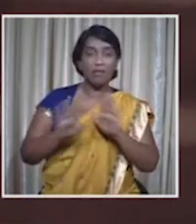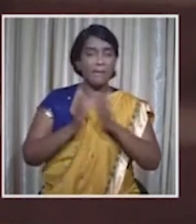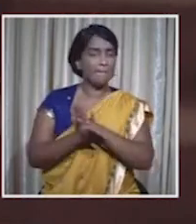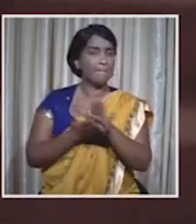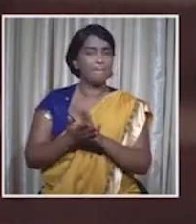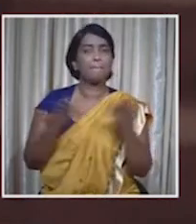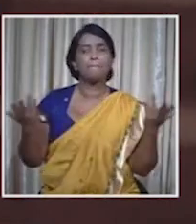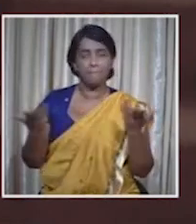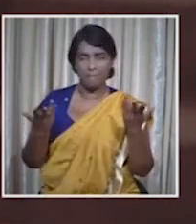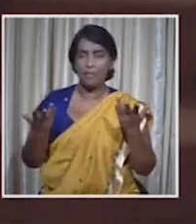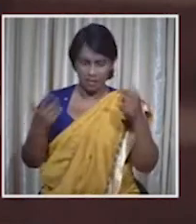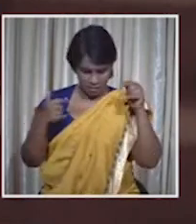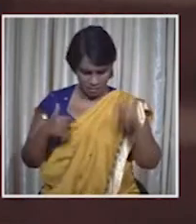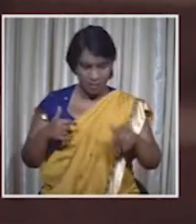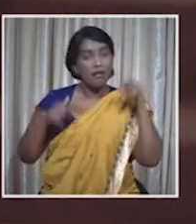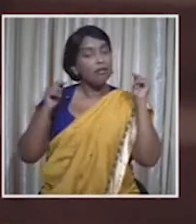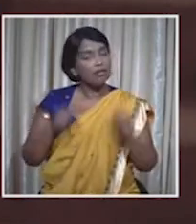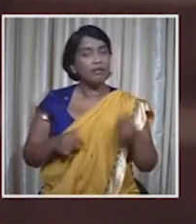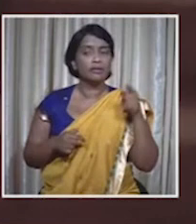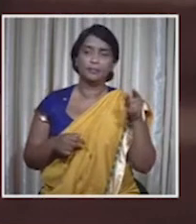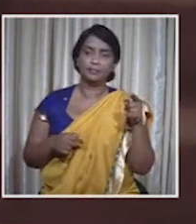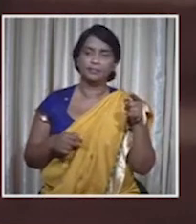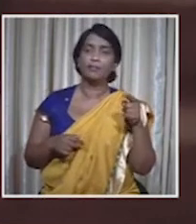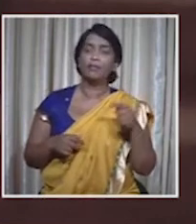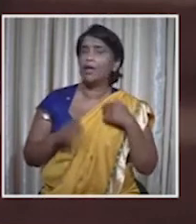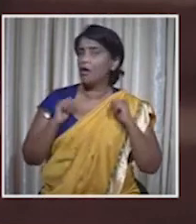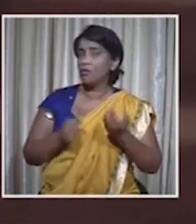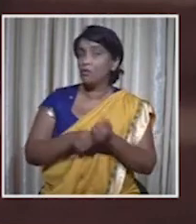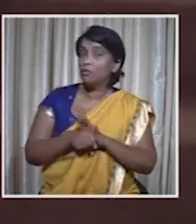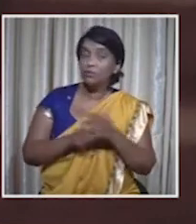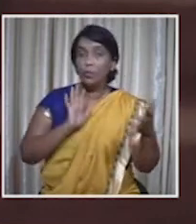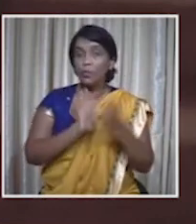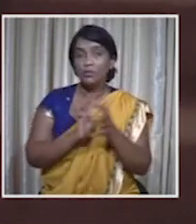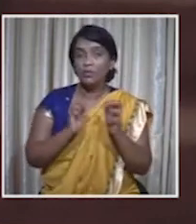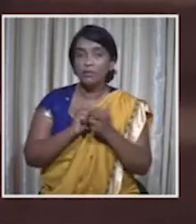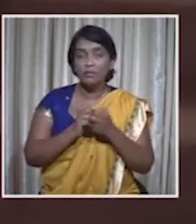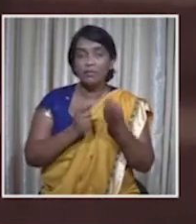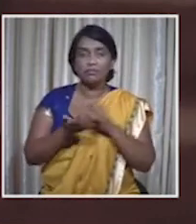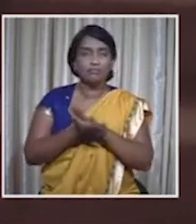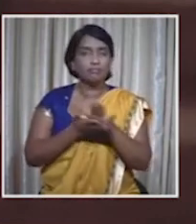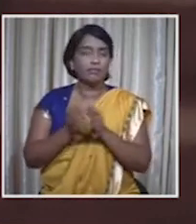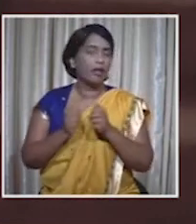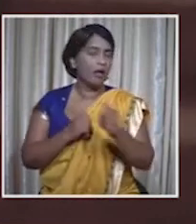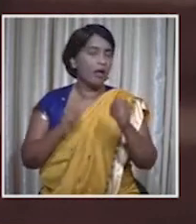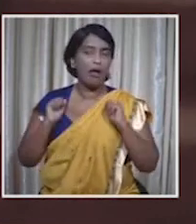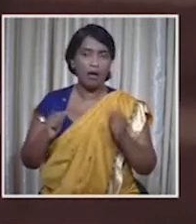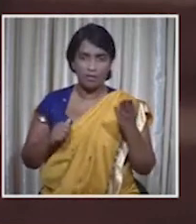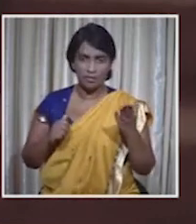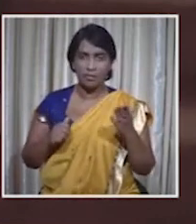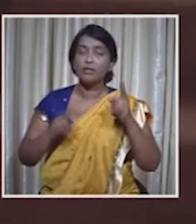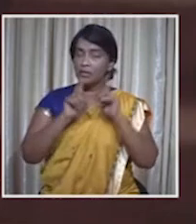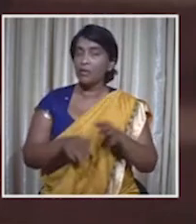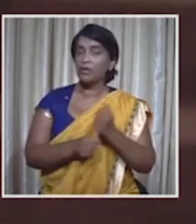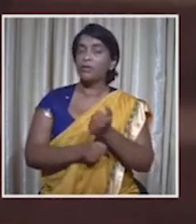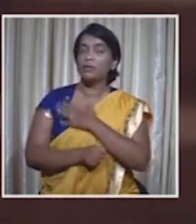තමුන්නාස්සගේ ආර්ථිකය හදාගන්න බැරි වුණා නා හරි හරි තමුන්නාස්සලා කොහොමද කොවිඩ් අර්බුදයක් එන අය තමුන්නාස්සලා ආර්ථිකය මේවත් රඳාපවත්වාගෙන